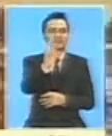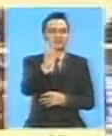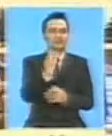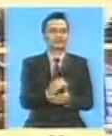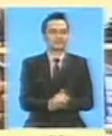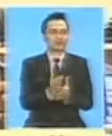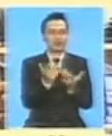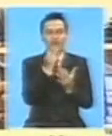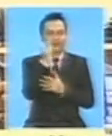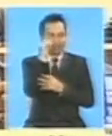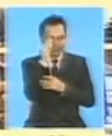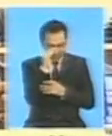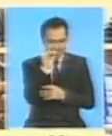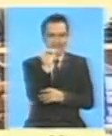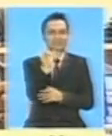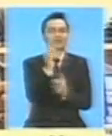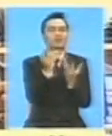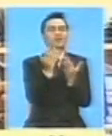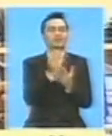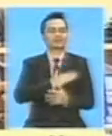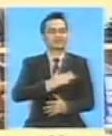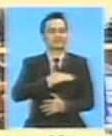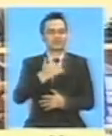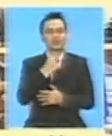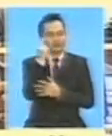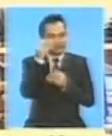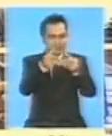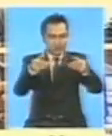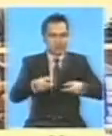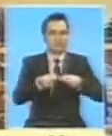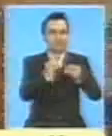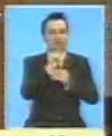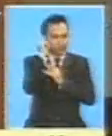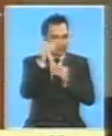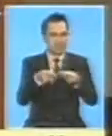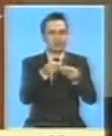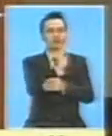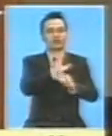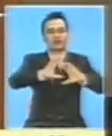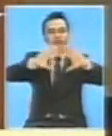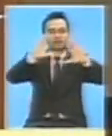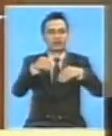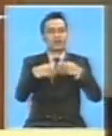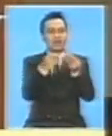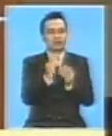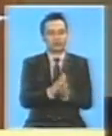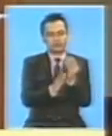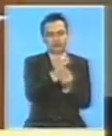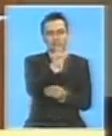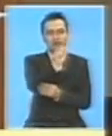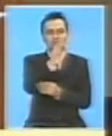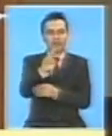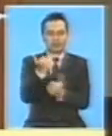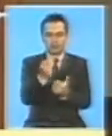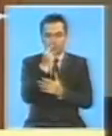นั่นอย่าเพิ่งง่วงนะก่อนเพราะเอกสารนี้ถือว่าเป็นนโยบายที่เป็นทางการนะครับที่รัฐบาลแถลงต่อรัฐสภานะฮะพิ